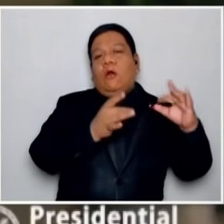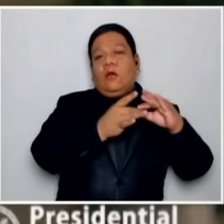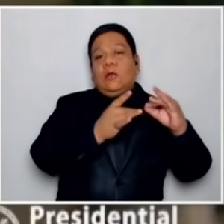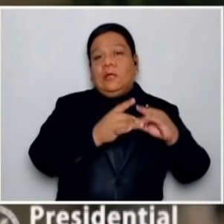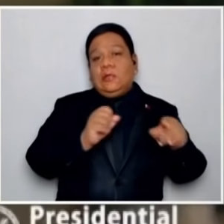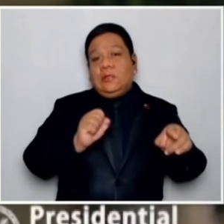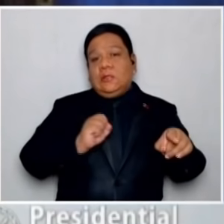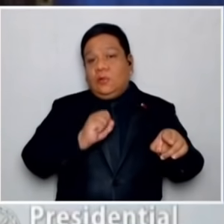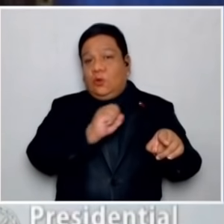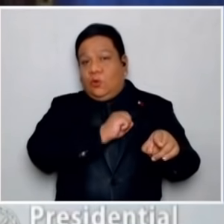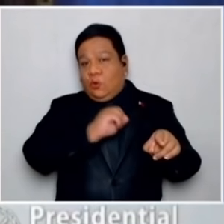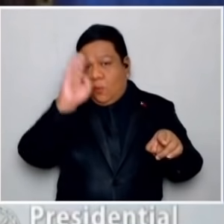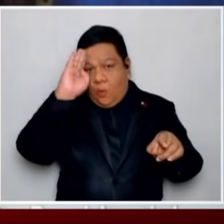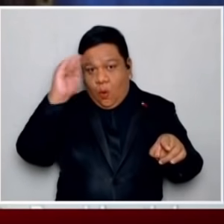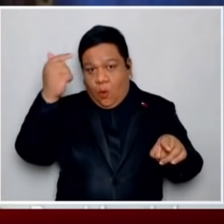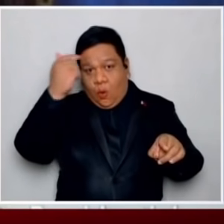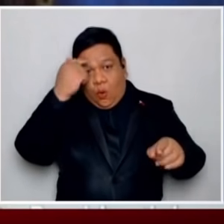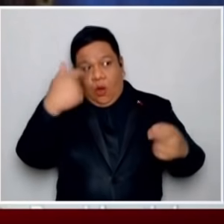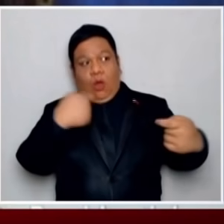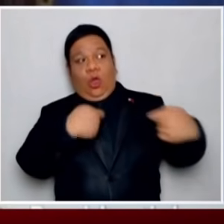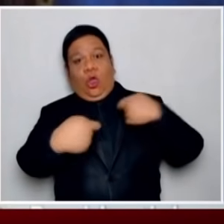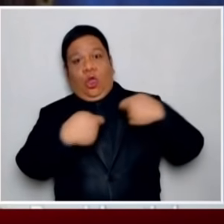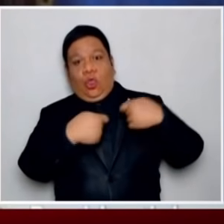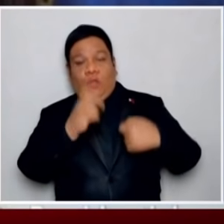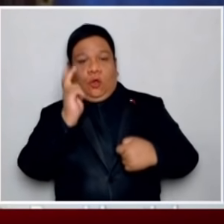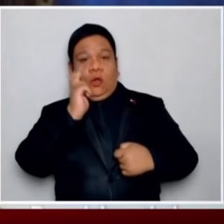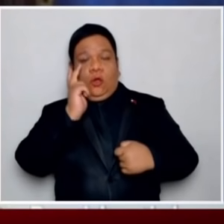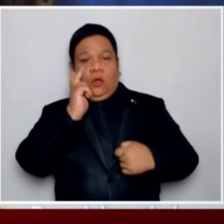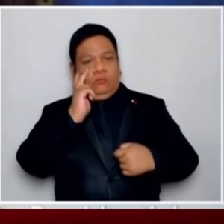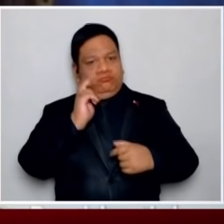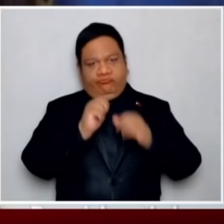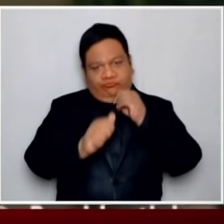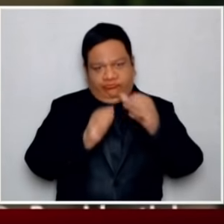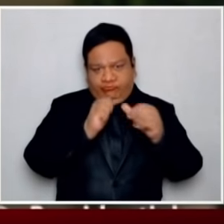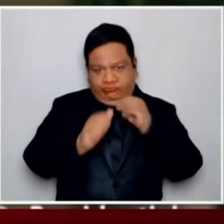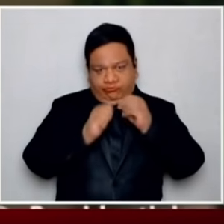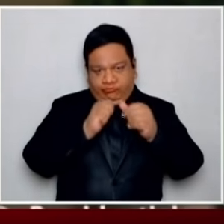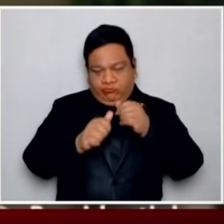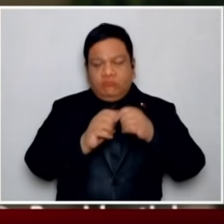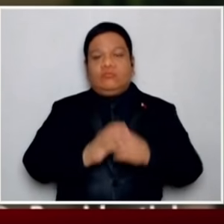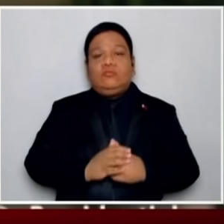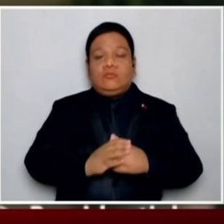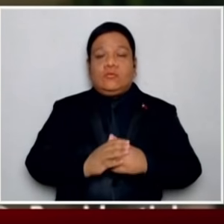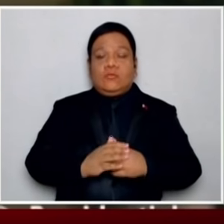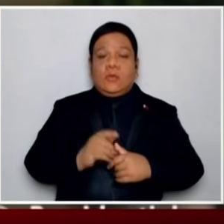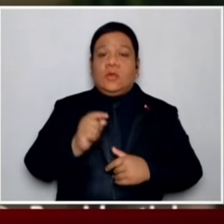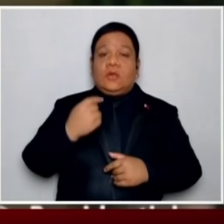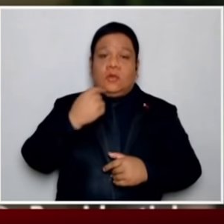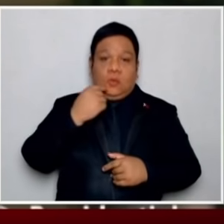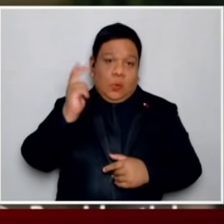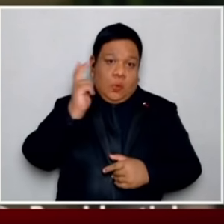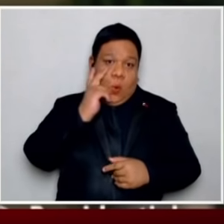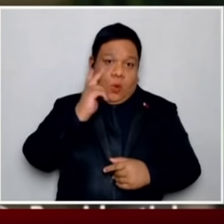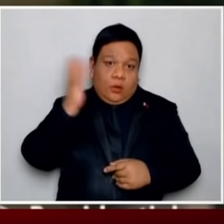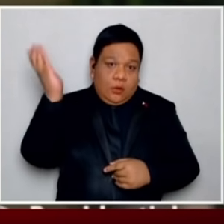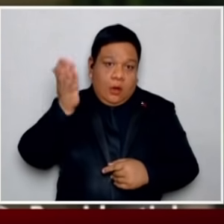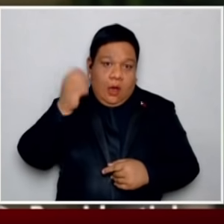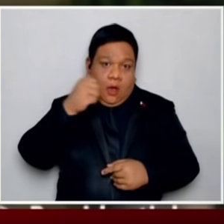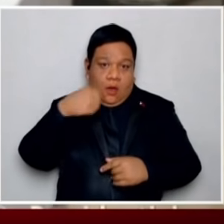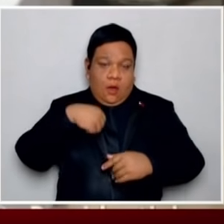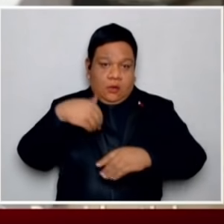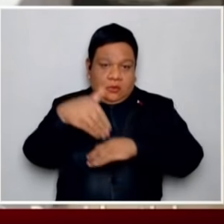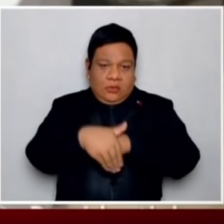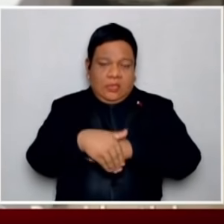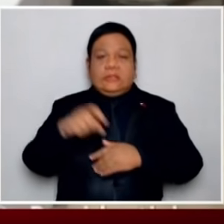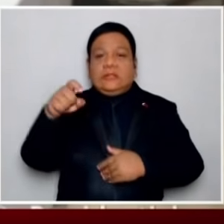si Bongo. Sa kanyang talk to the people, ipinaliwanag ng Pangulo na kailangan niya sigo sa kanyang lingguhang meeting sa ilang